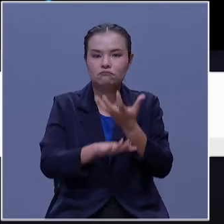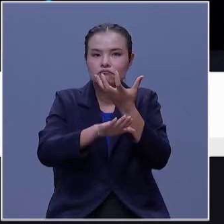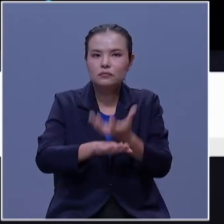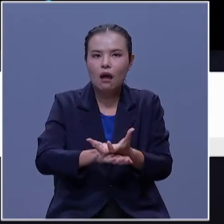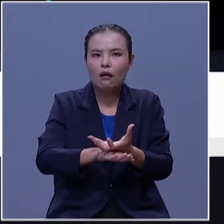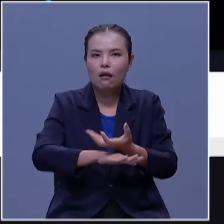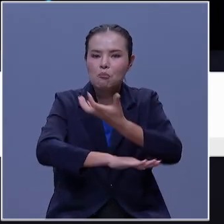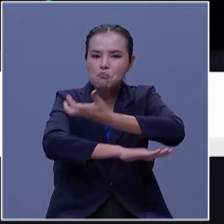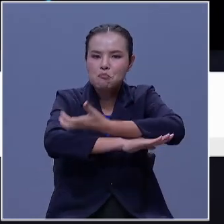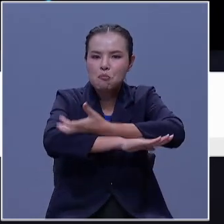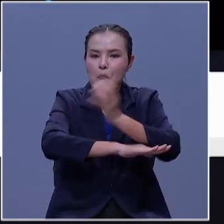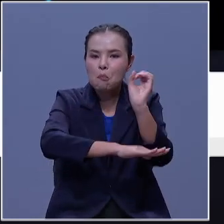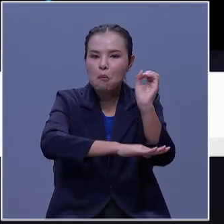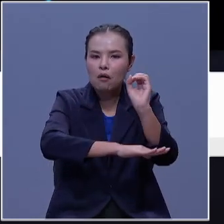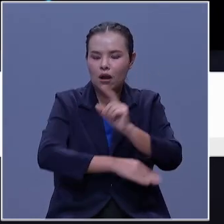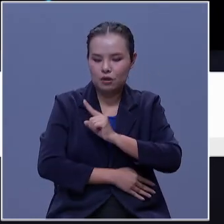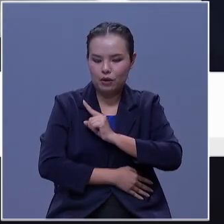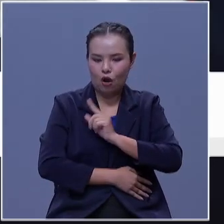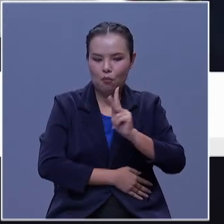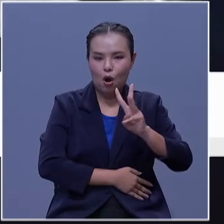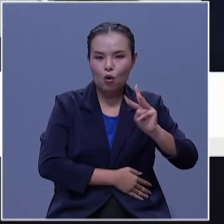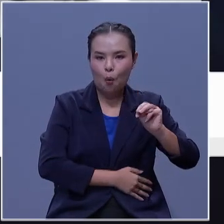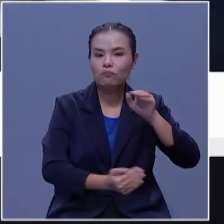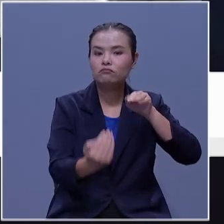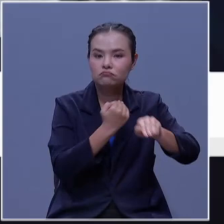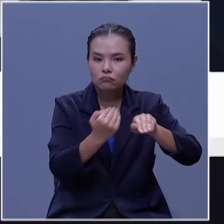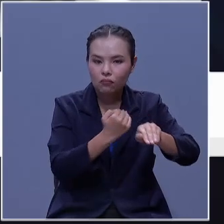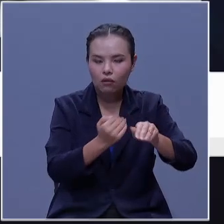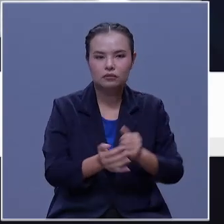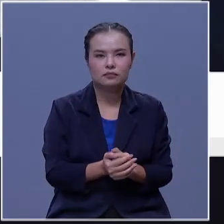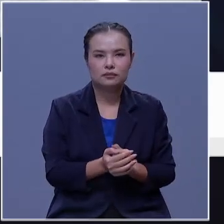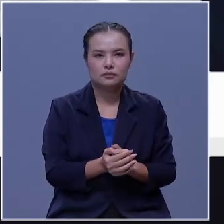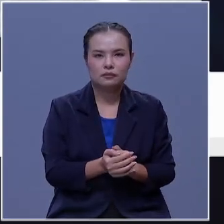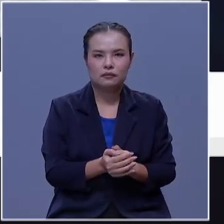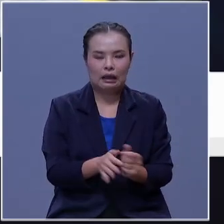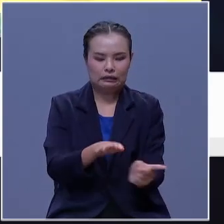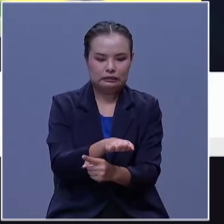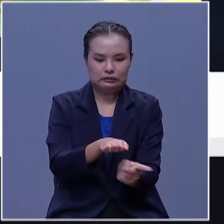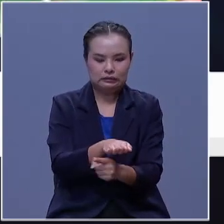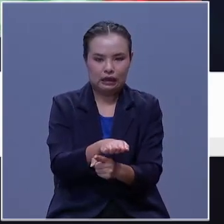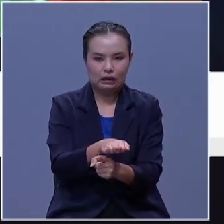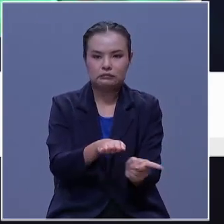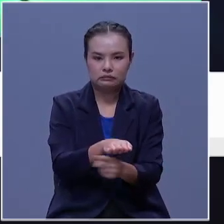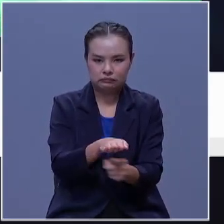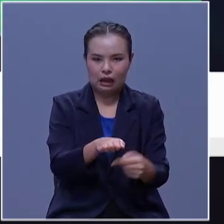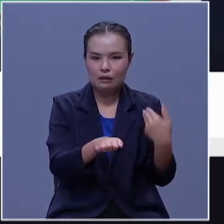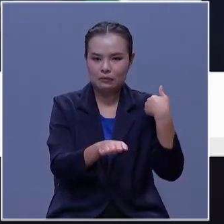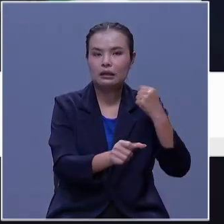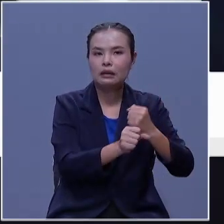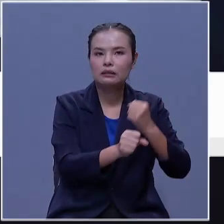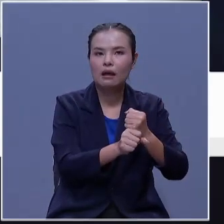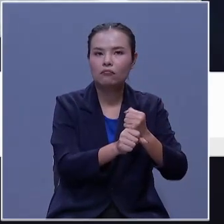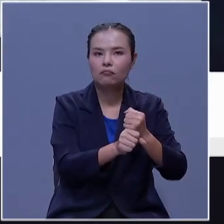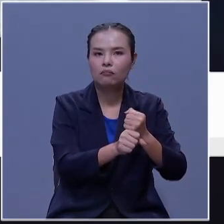กมาก่อนเพราะเป็นความรับผิดชอบของกรมทางหลวงเนื่องจากการทำด่านชั่งน้ำหนักเนี่ยมันต้องใช้พื้นที่นะครับจึงมีการท